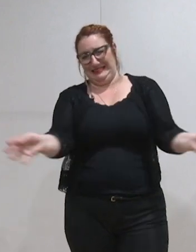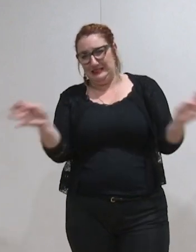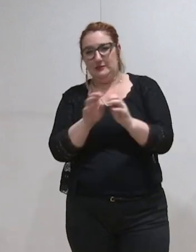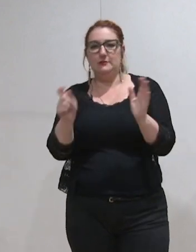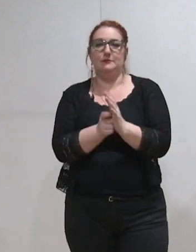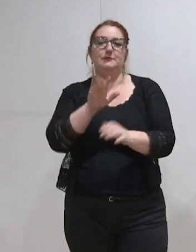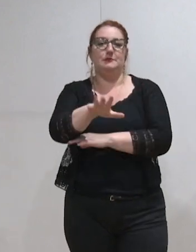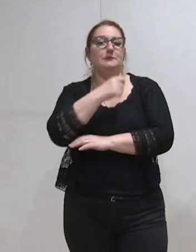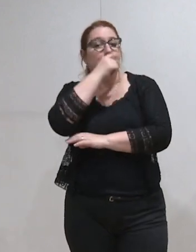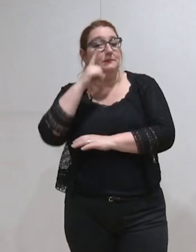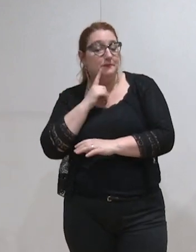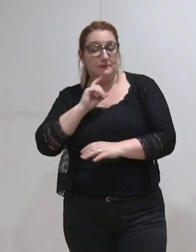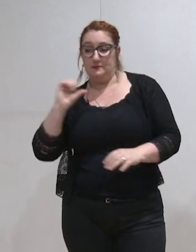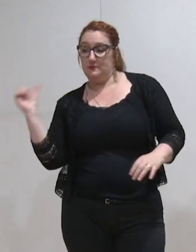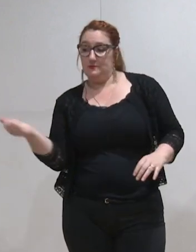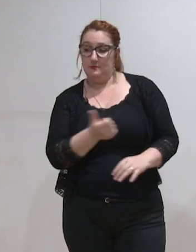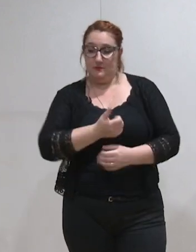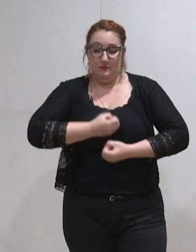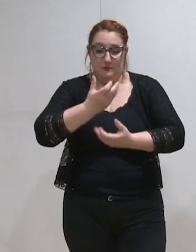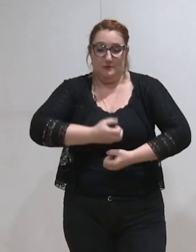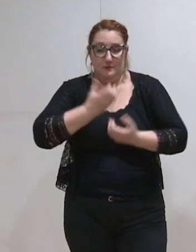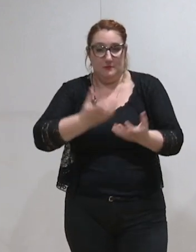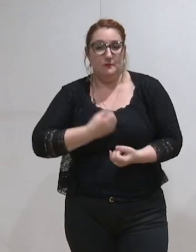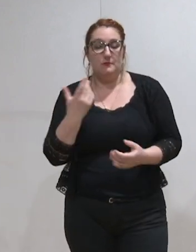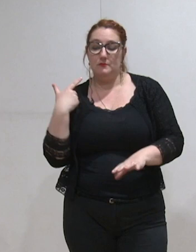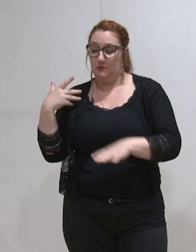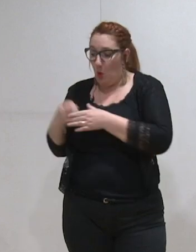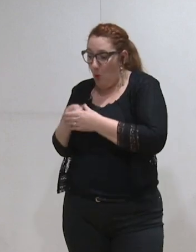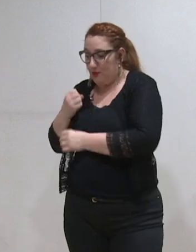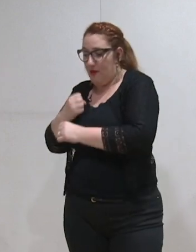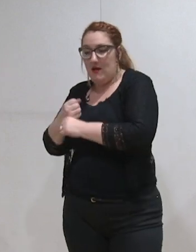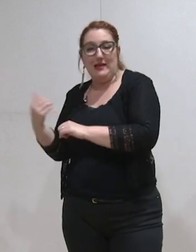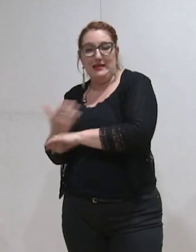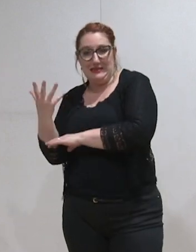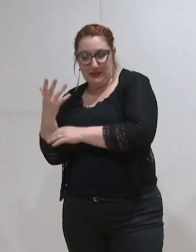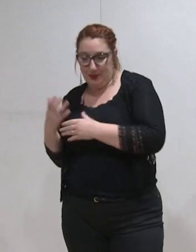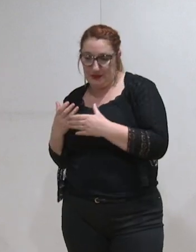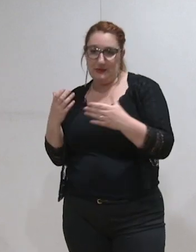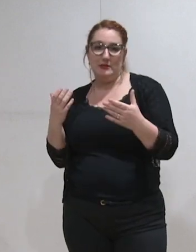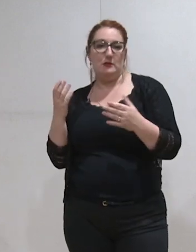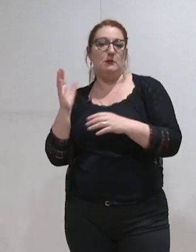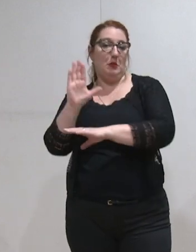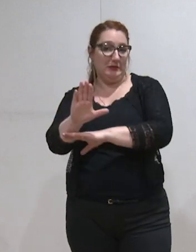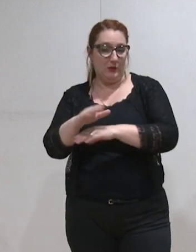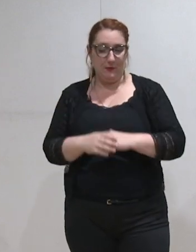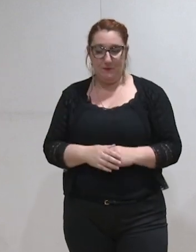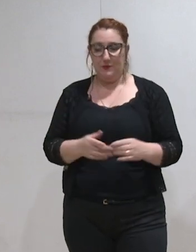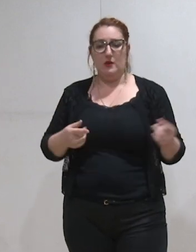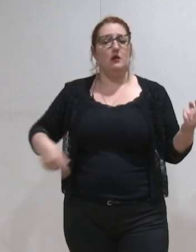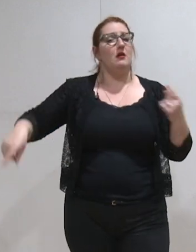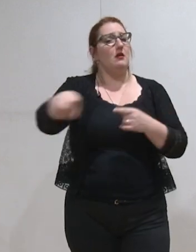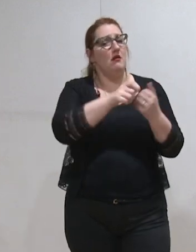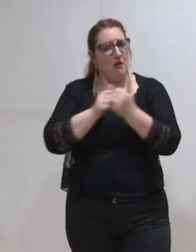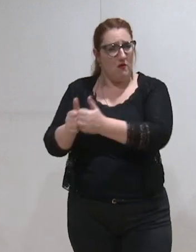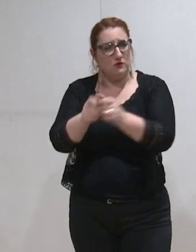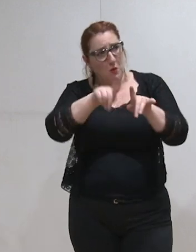laquelle on va rendre compte chacun de ce qui s'est passé dans les groupes de travail on va évoluer évaluer pardon ensemble si on a